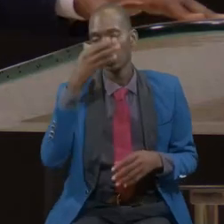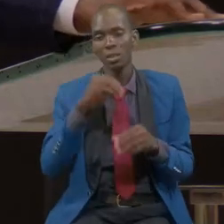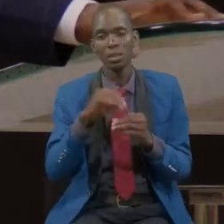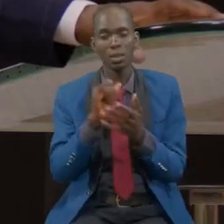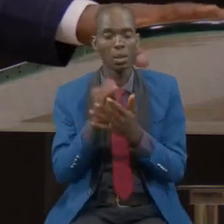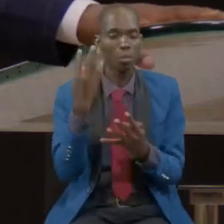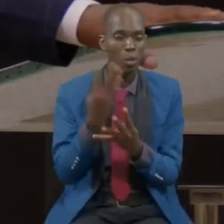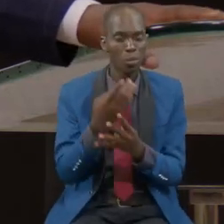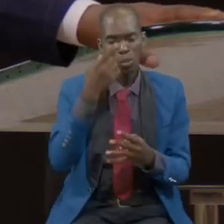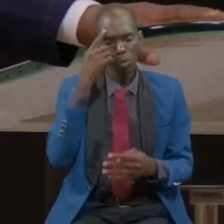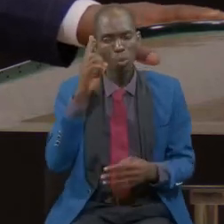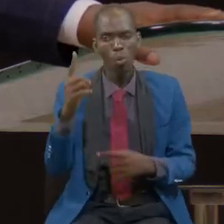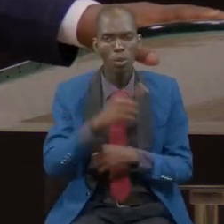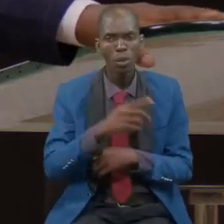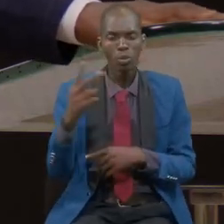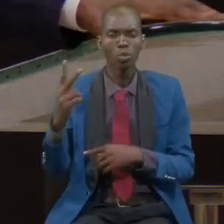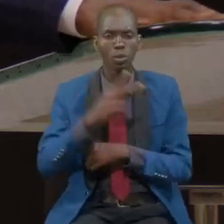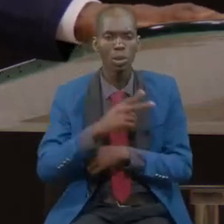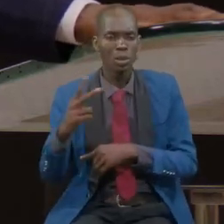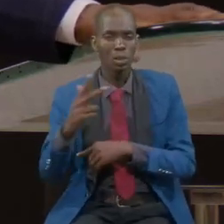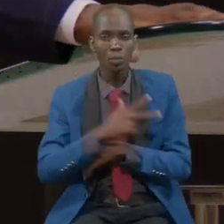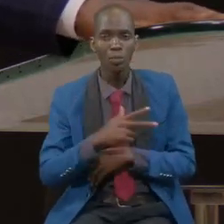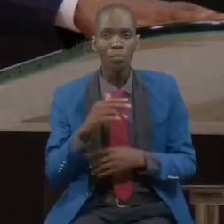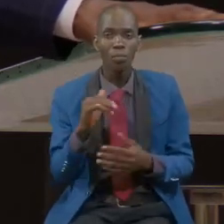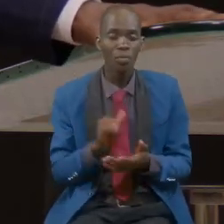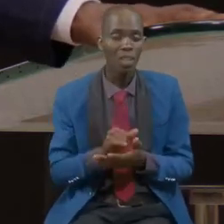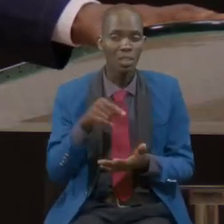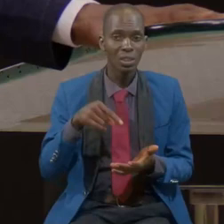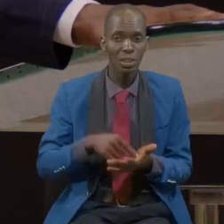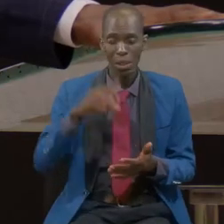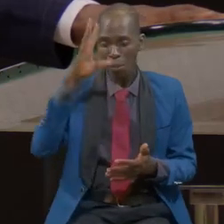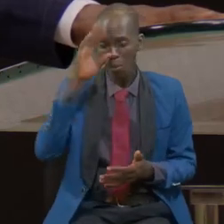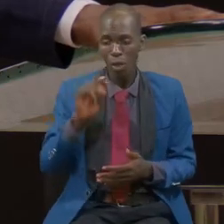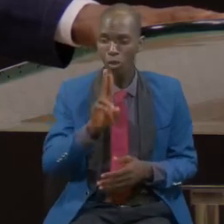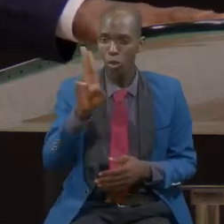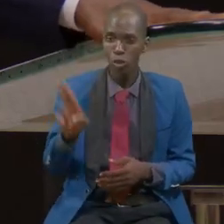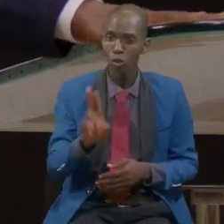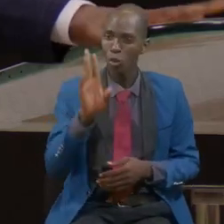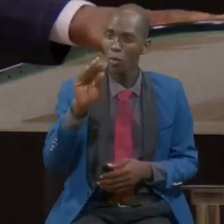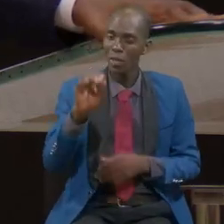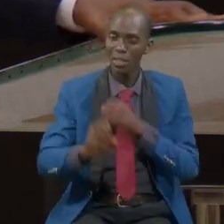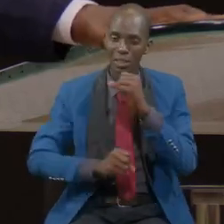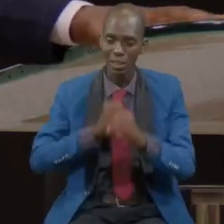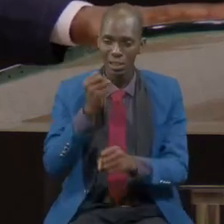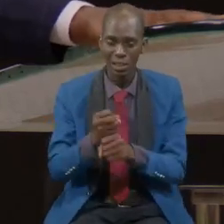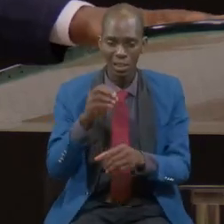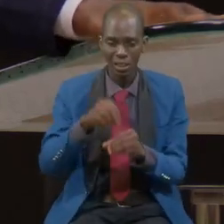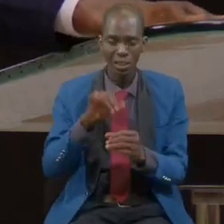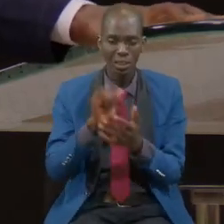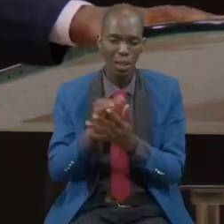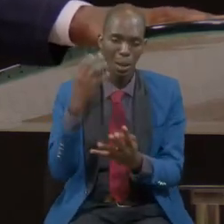que 1 an, 2 ans, 3 ans, il était là. Il a passé 50 ans dans le